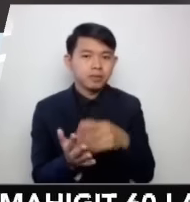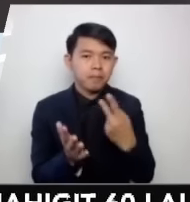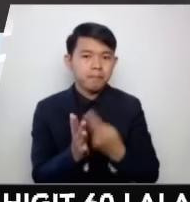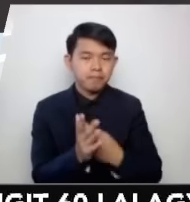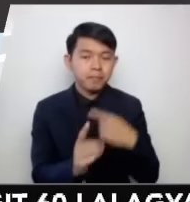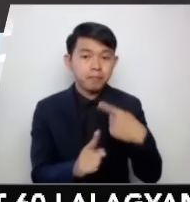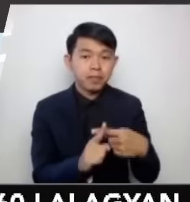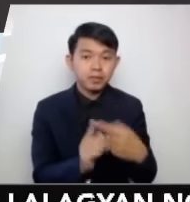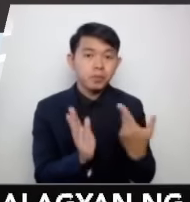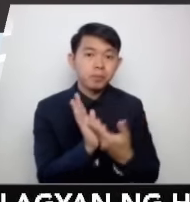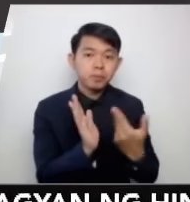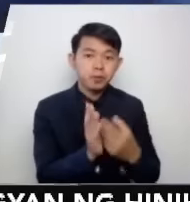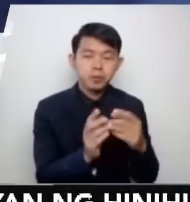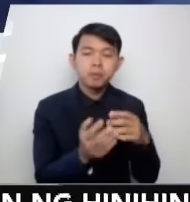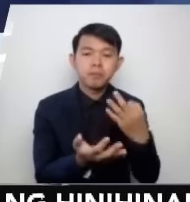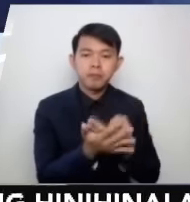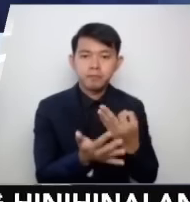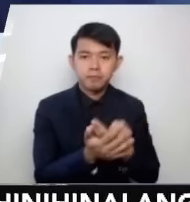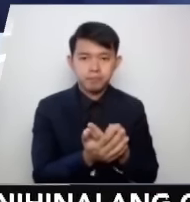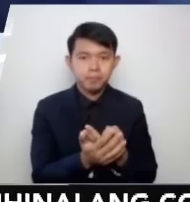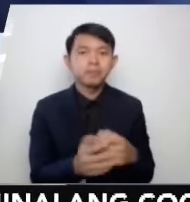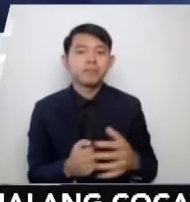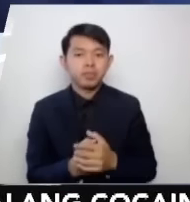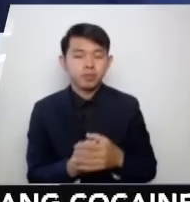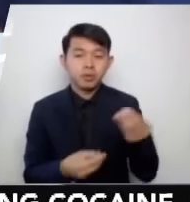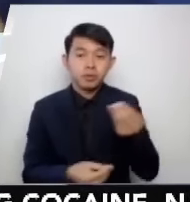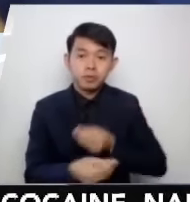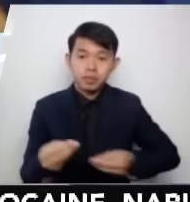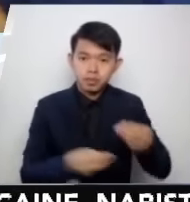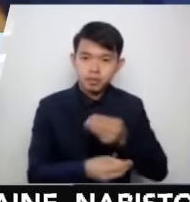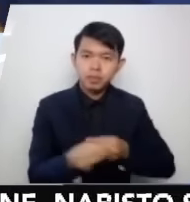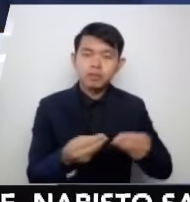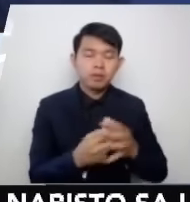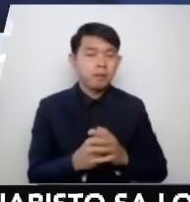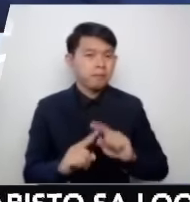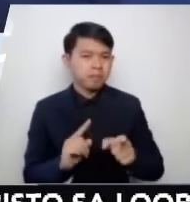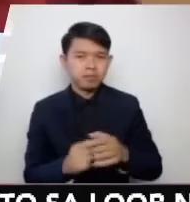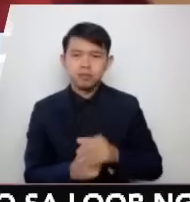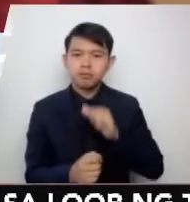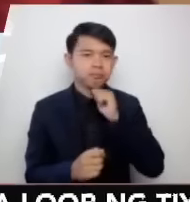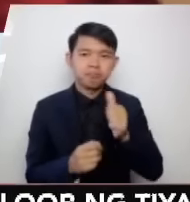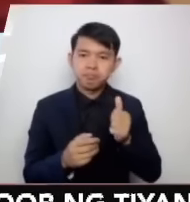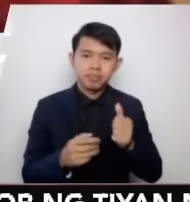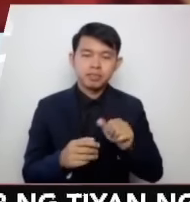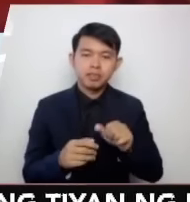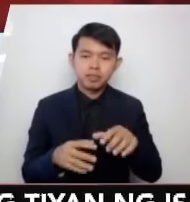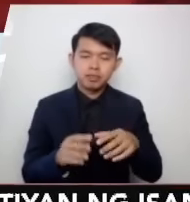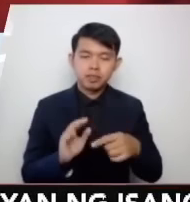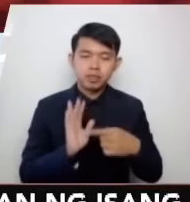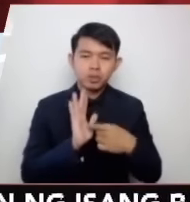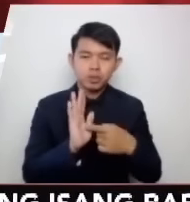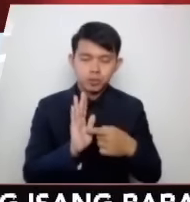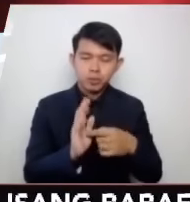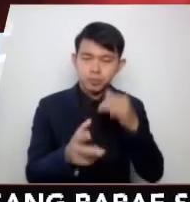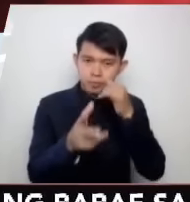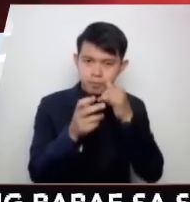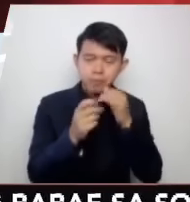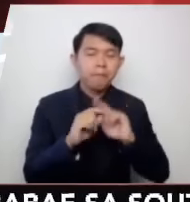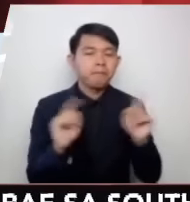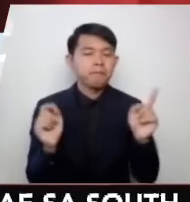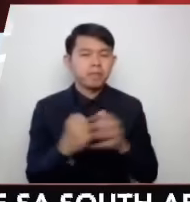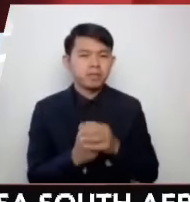hilagang Luzon ang mga transaksyon. Tumangi siyang humarap sa kamera pero sinabi niyang napag-utusan lang daw siya na i-deliver ang mga